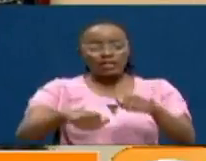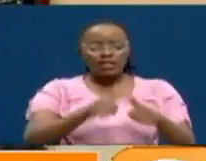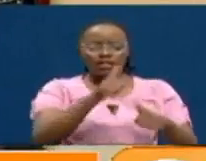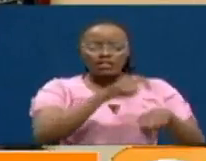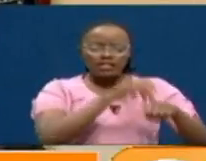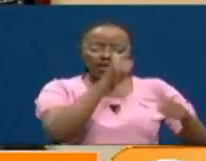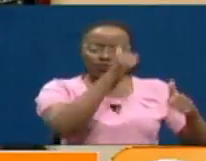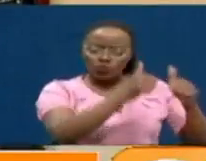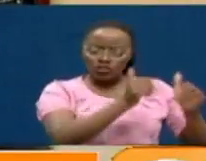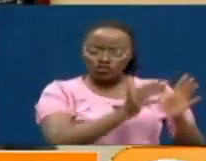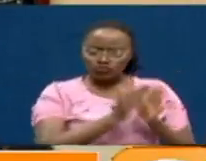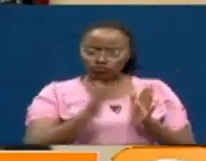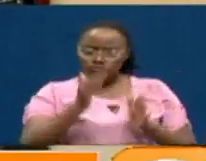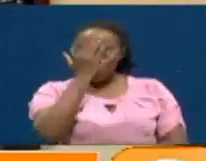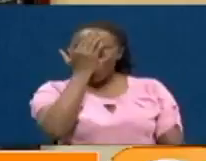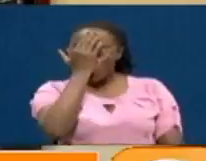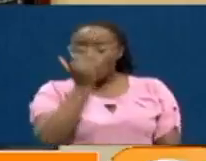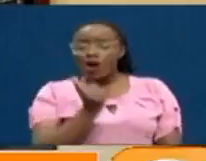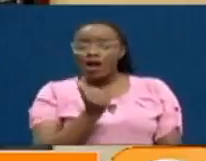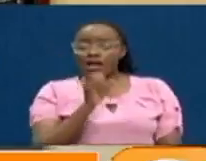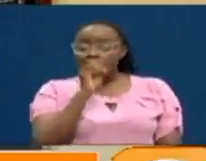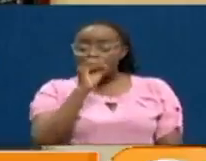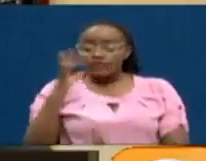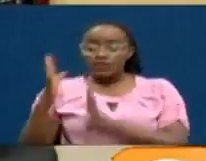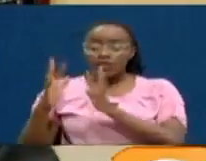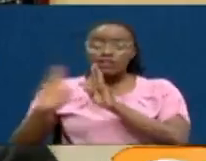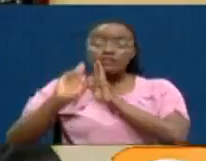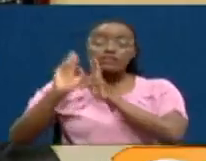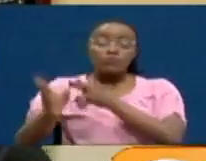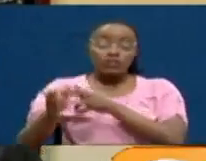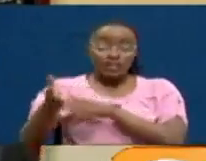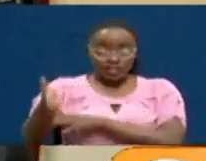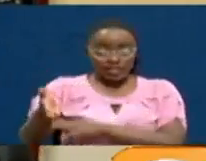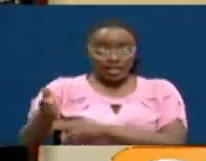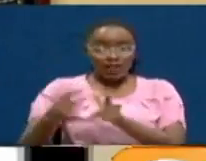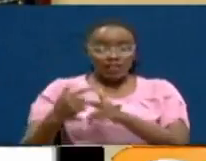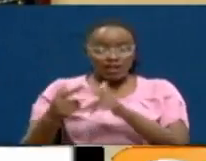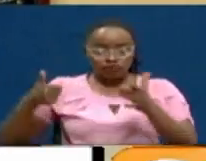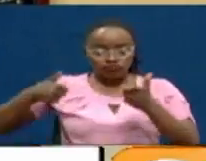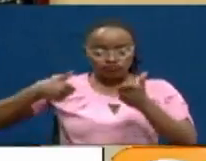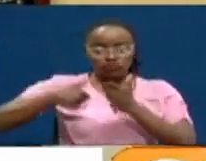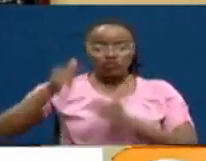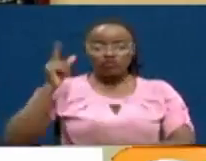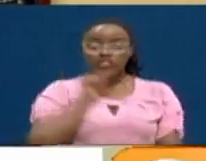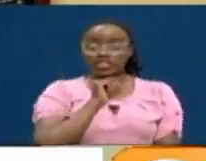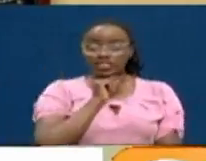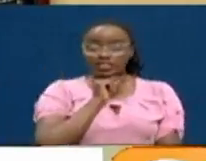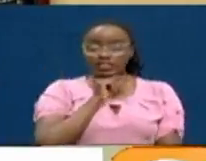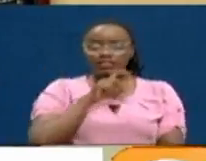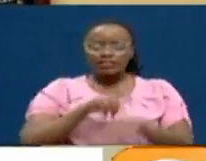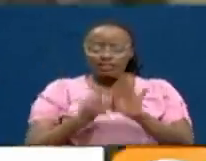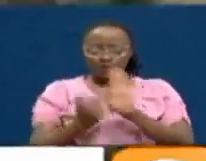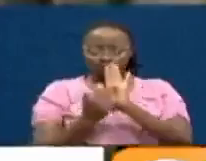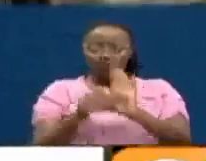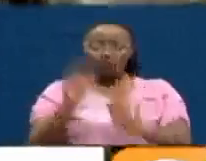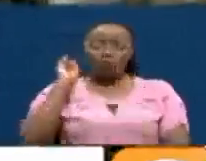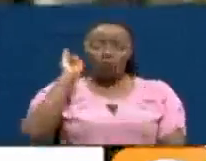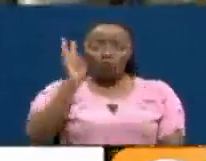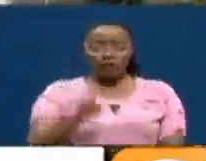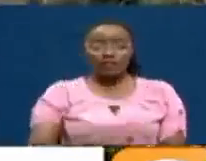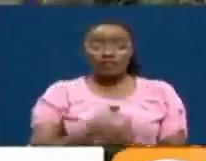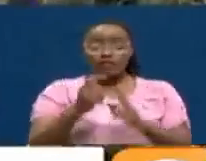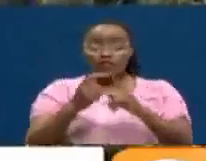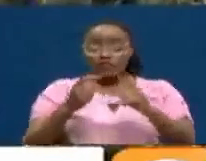time, because if the guard reported there and logged in, time will be shown. Kulingana